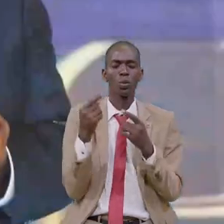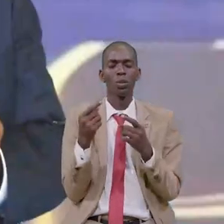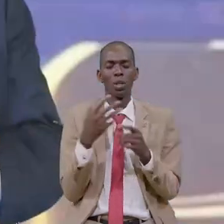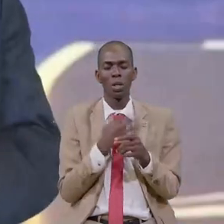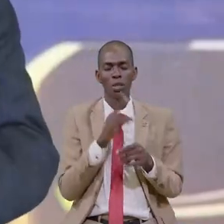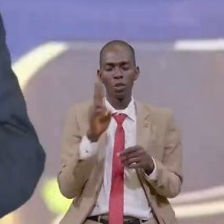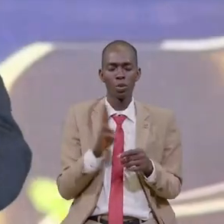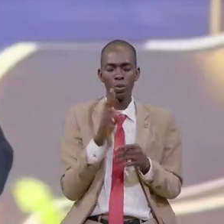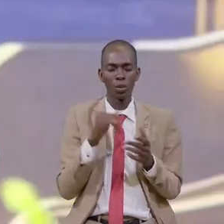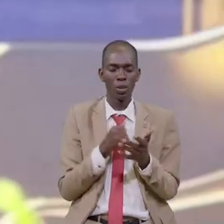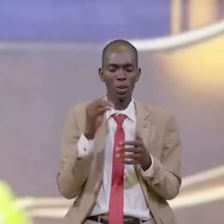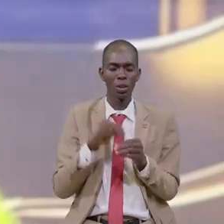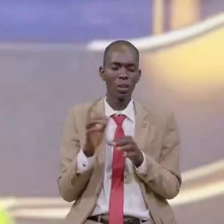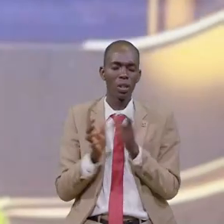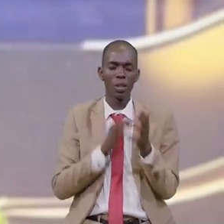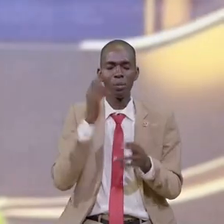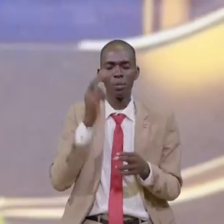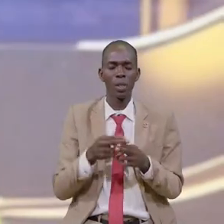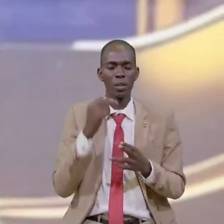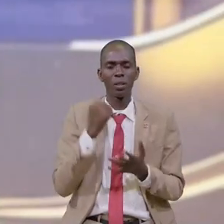au nom de Jésus.